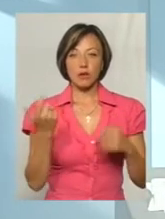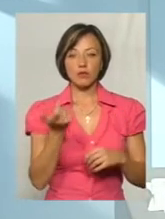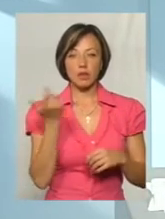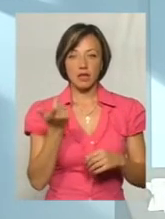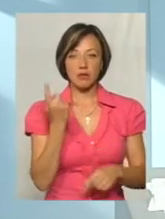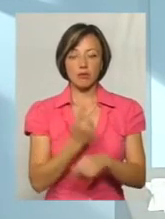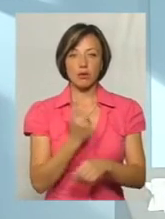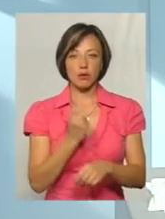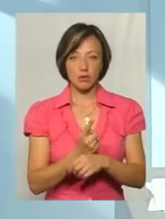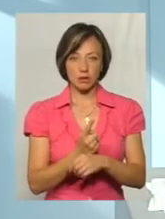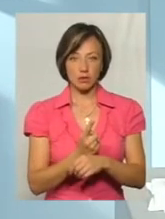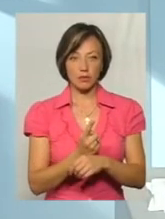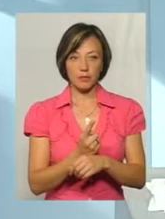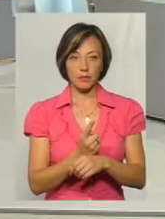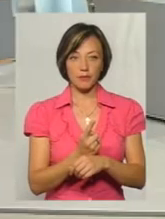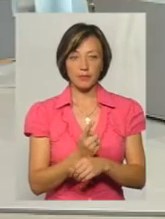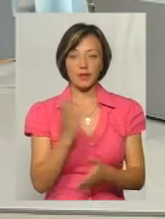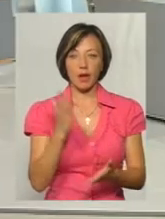господарствах заборонено